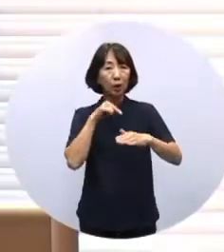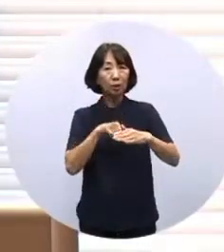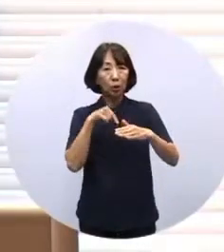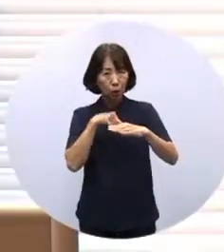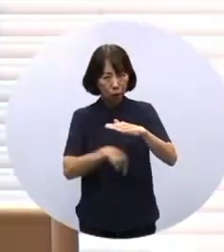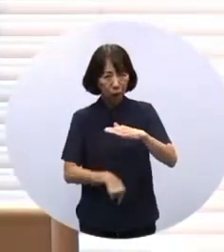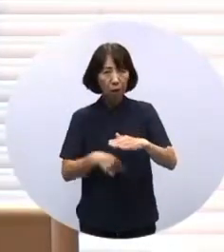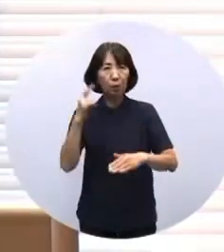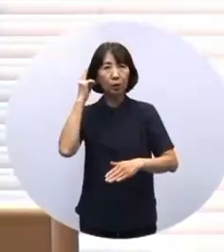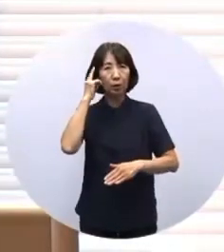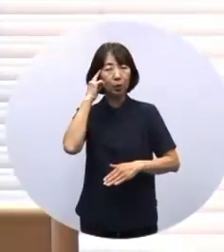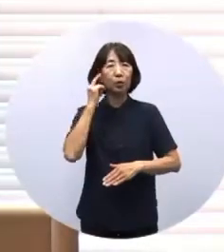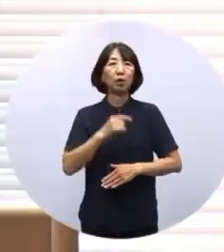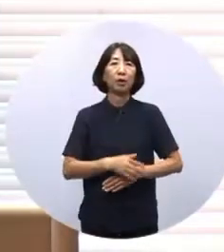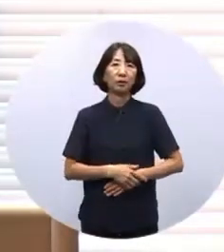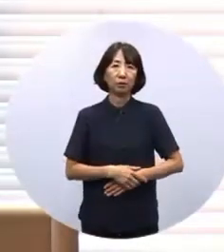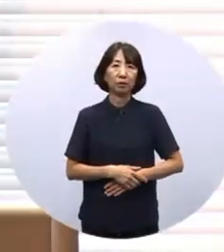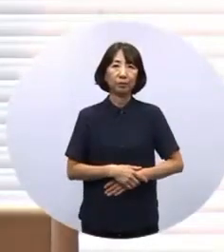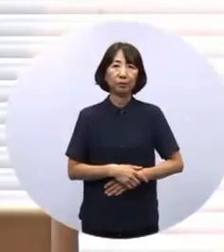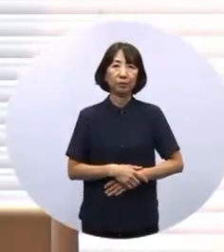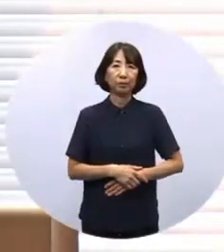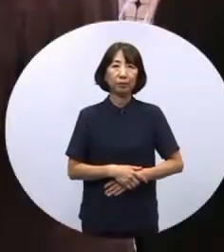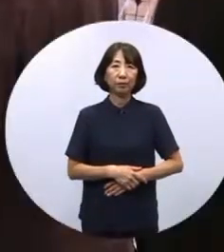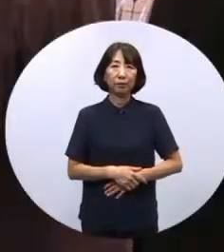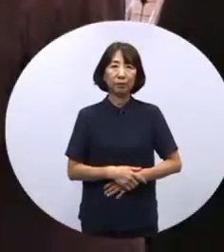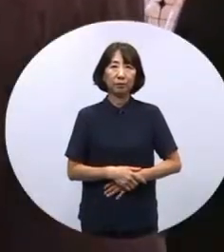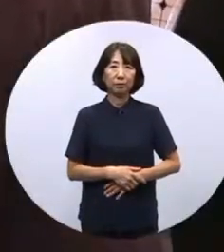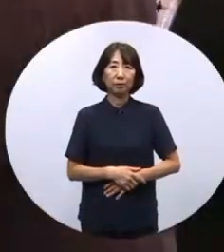ことだというふうに思っております。